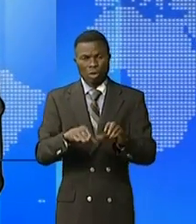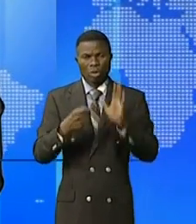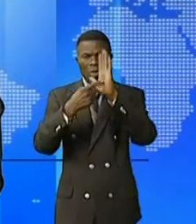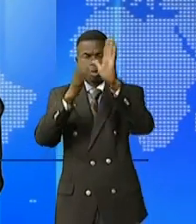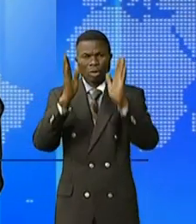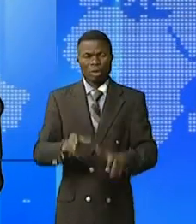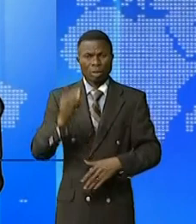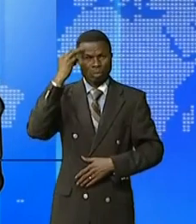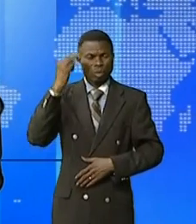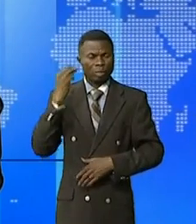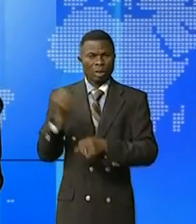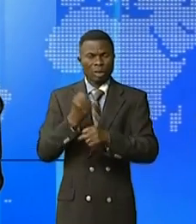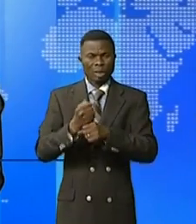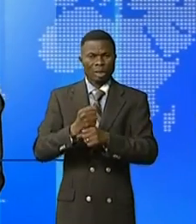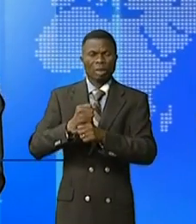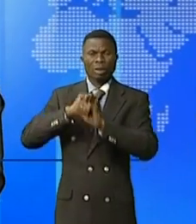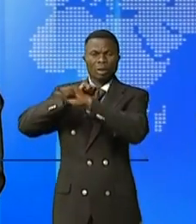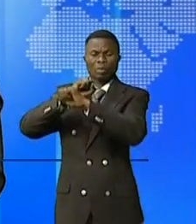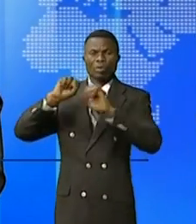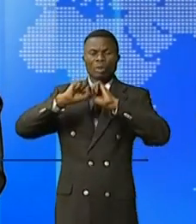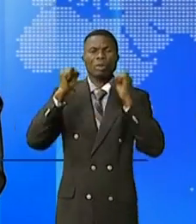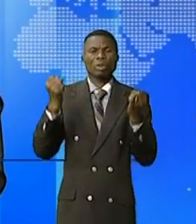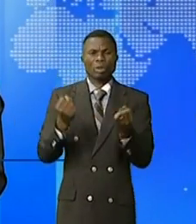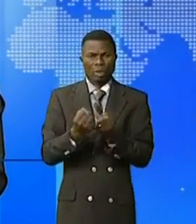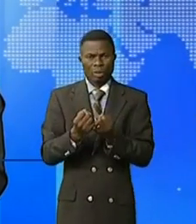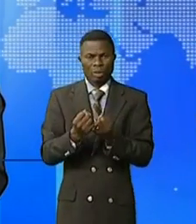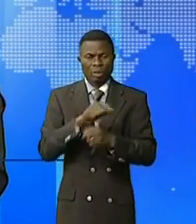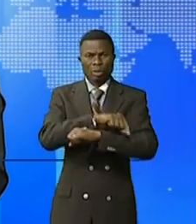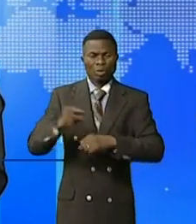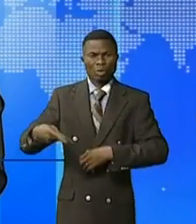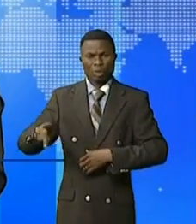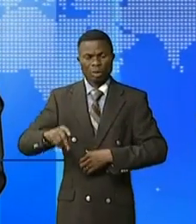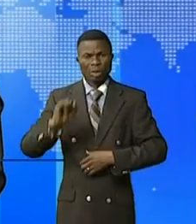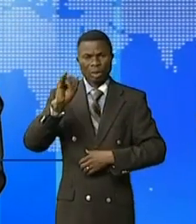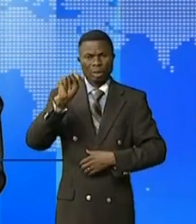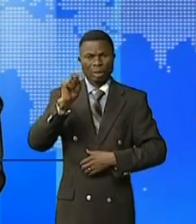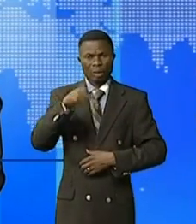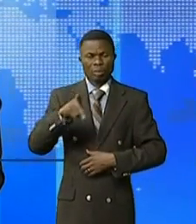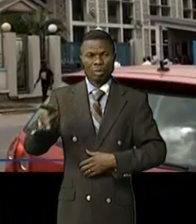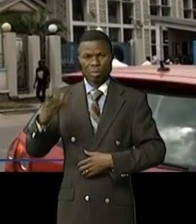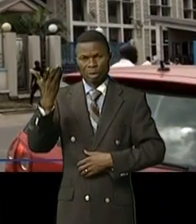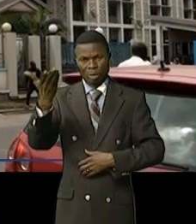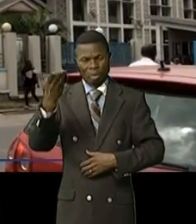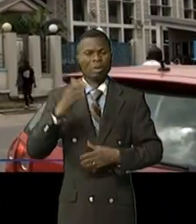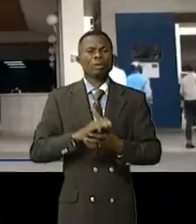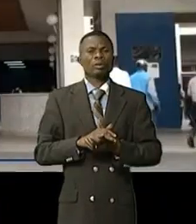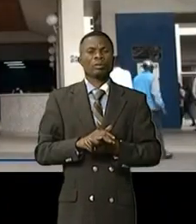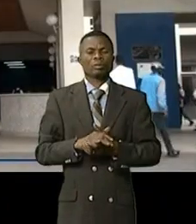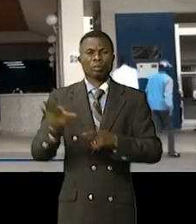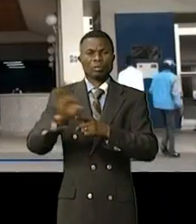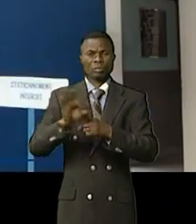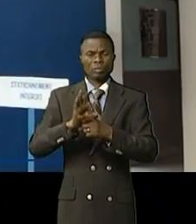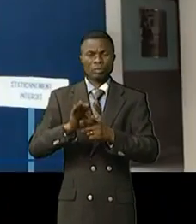du ministre de l'Emploi, Travail et Prévoyance sociale au siège provincial de l'INPP, Séverine Katanda. Pérenniser la formation